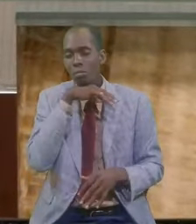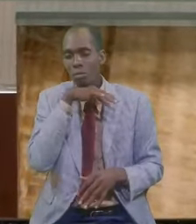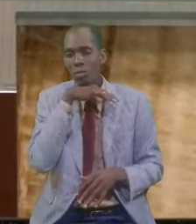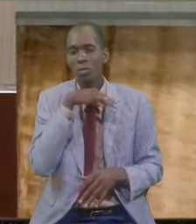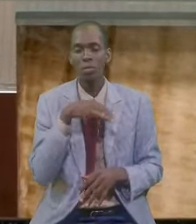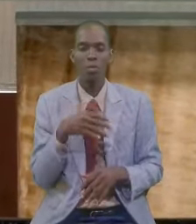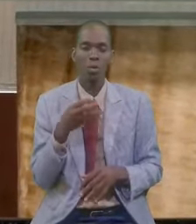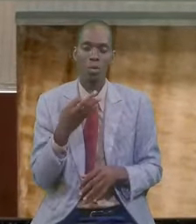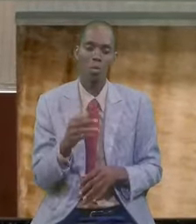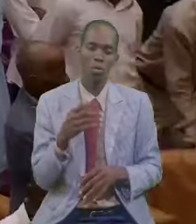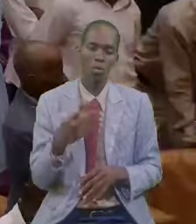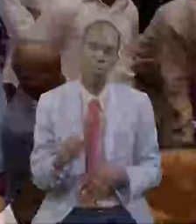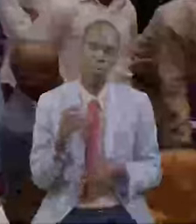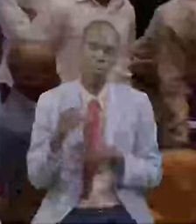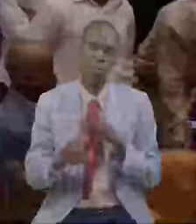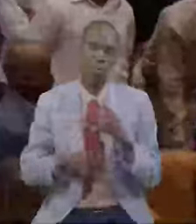préservez-vous